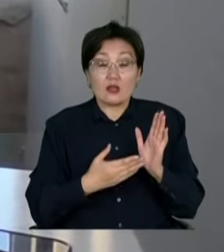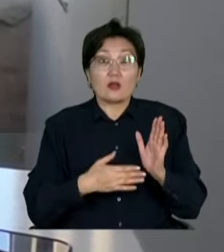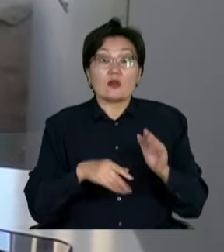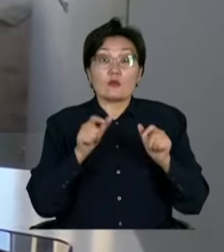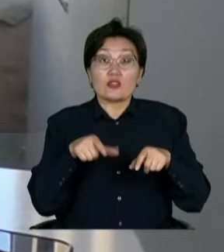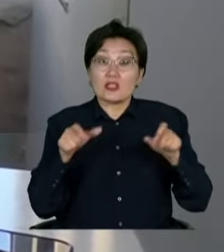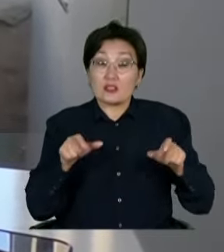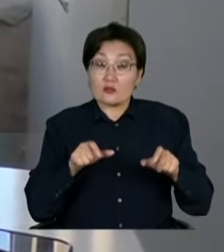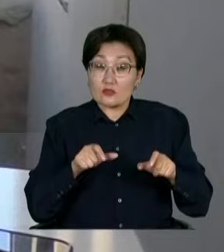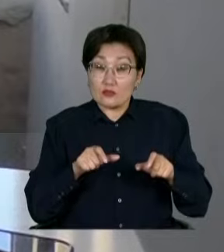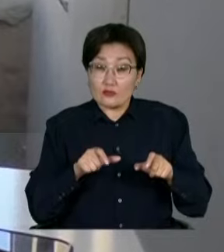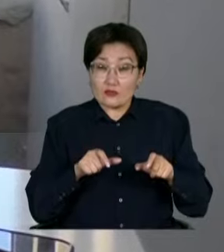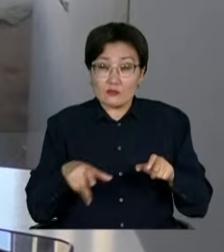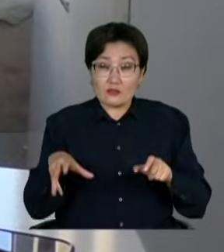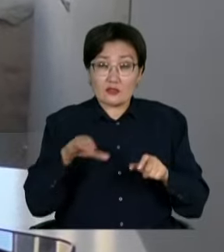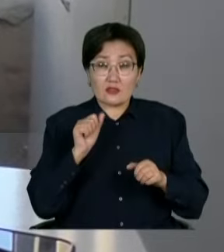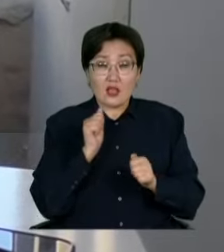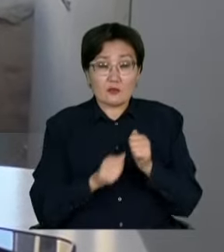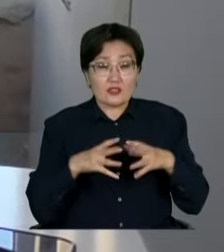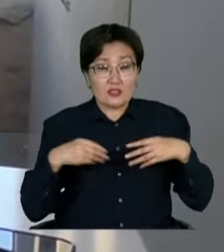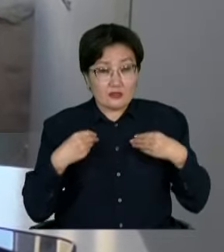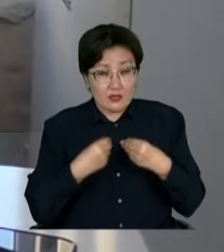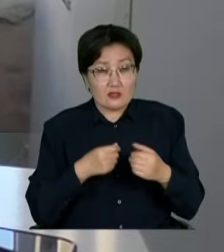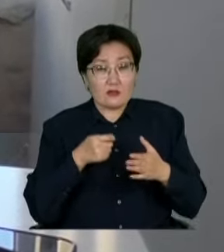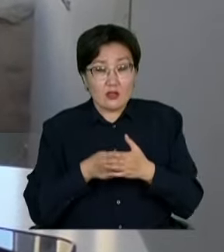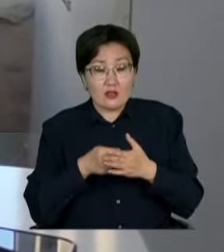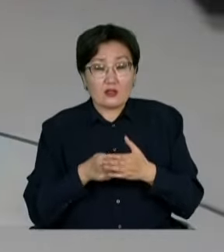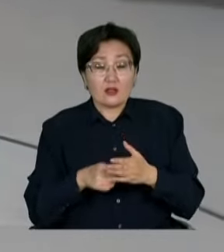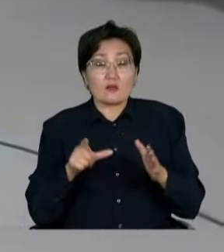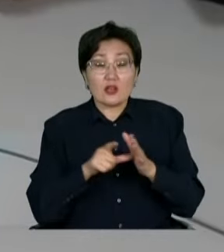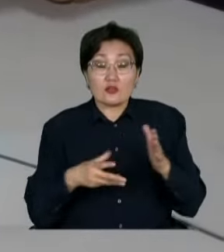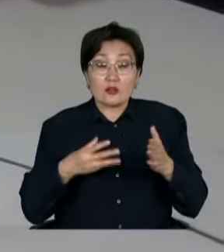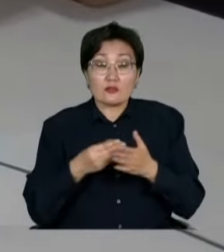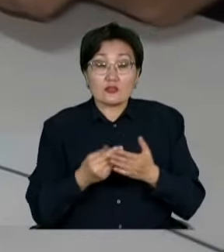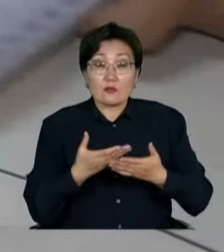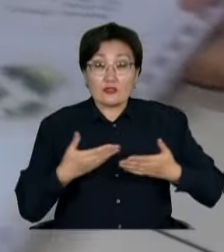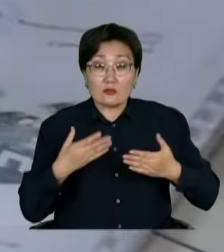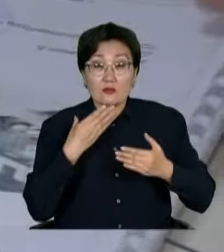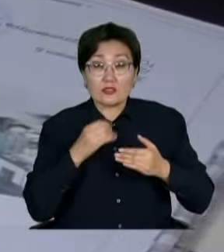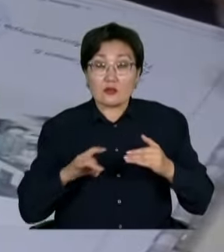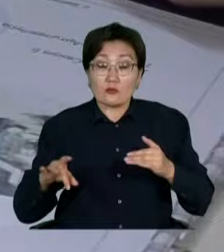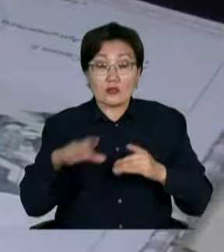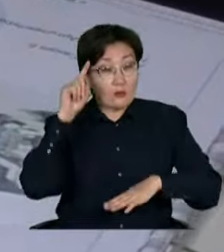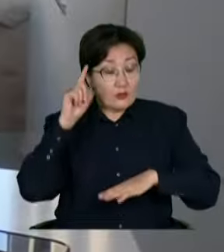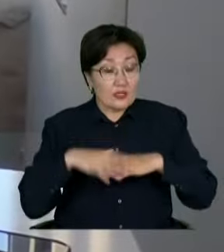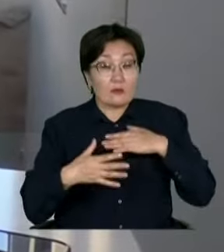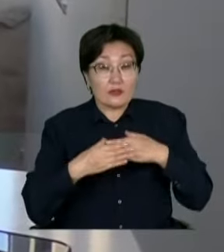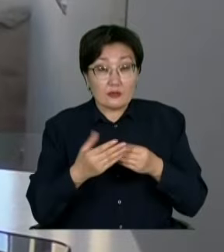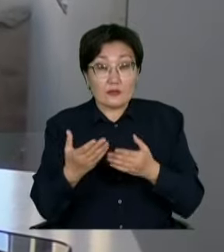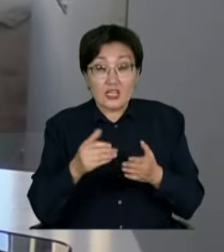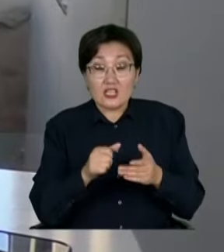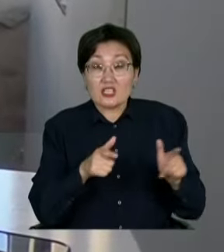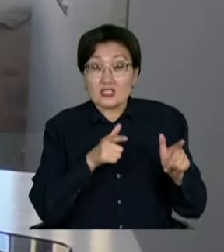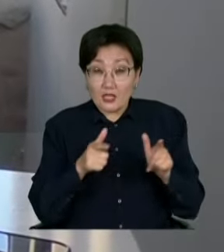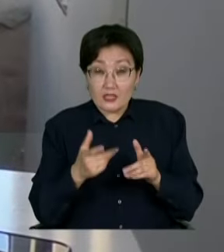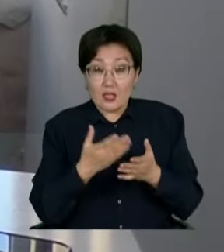жасап көйлісі ауыл жарысы, ойындарын сатады, әрбірі семьясын асырып отыр, районға налог төлеп отыр. Біз оны өзіміздің аудандық әкімиетке беріп, оны бәрі жасалғанбыз,